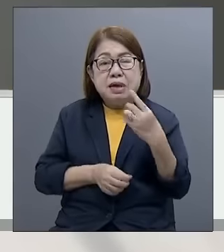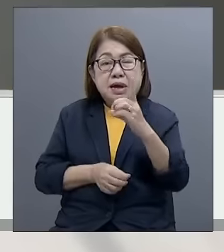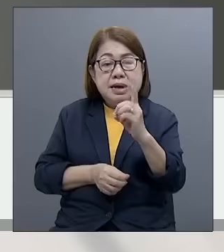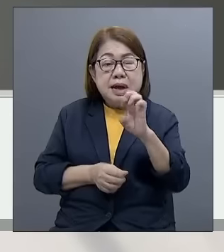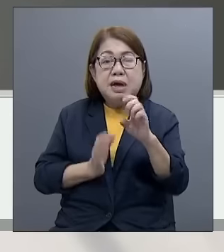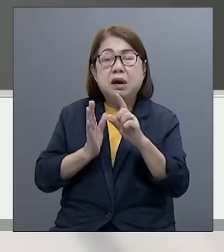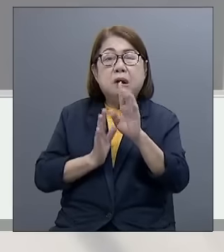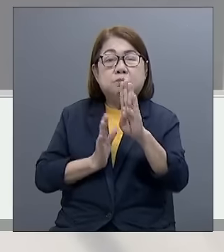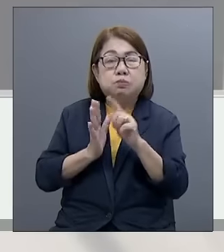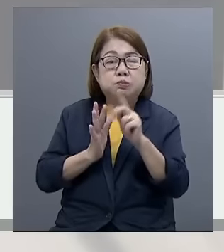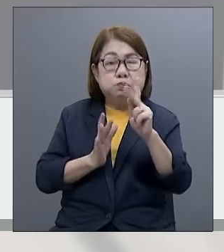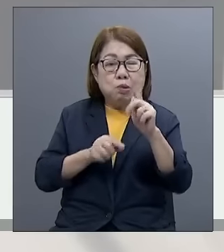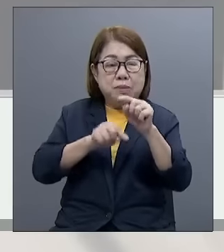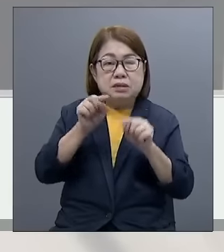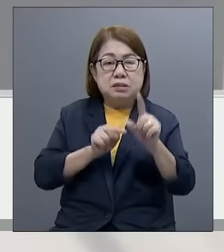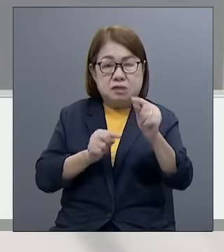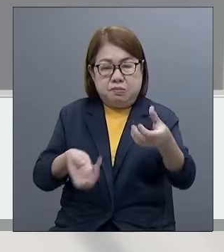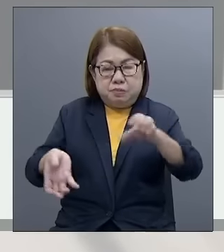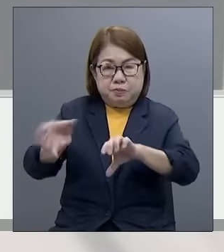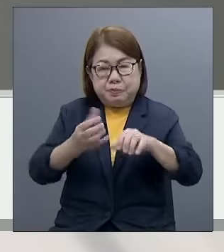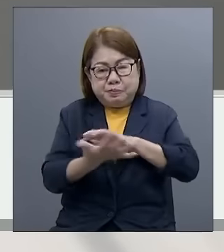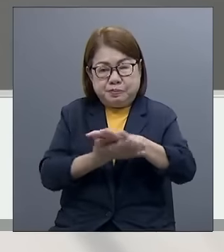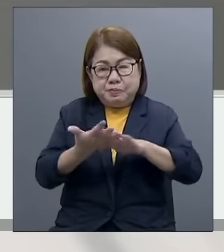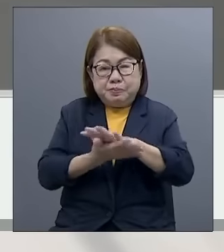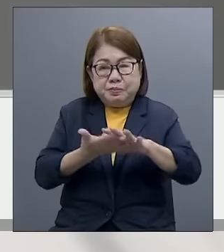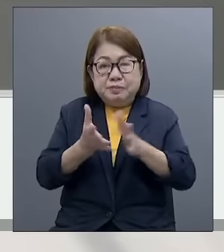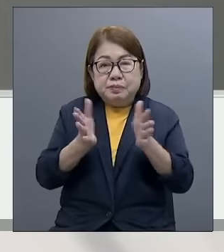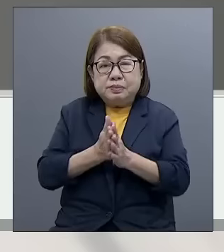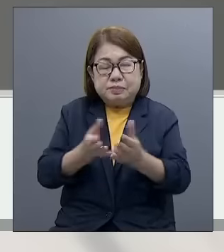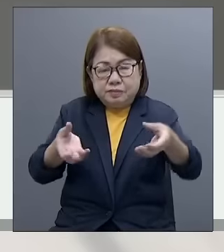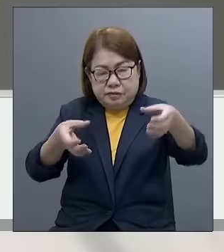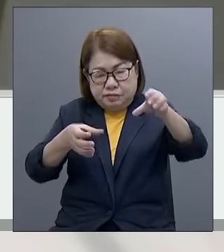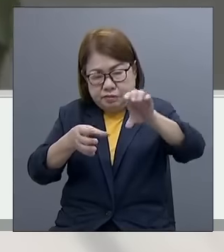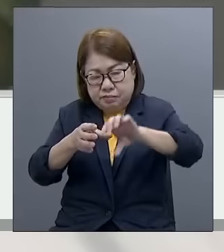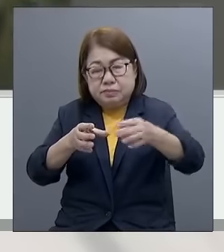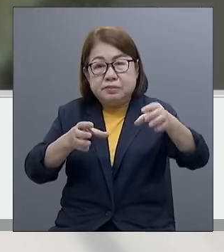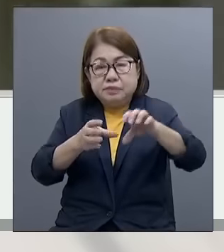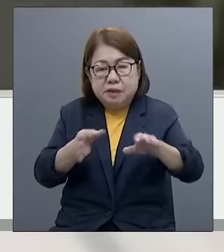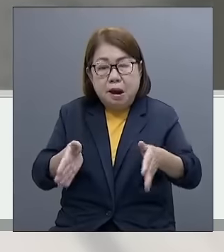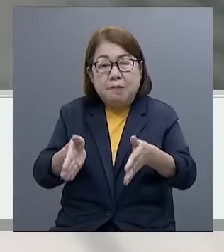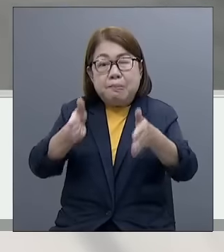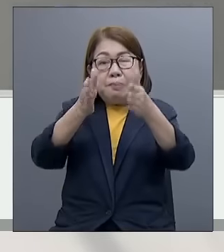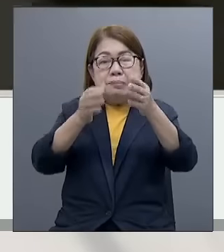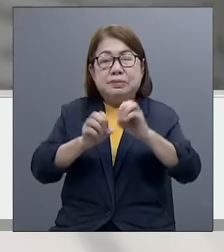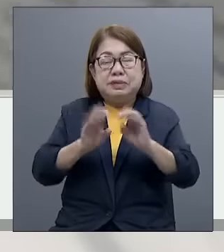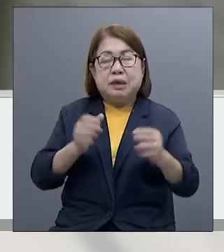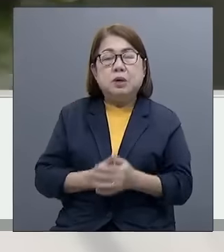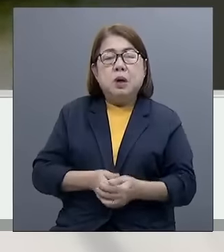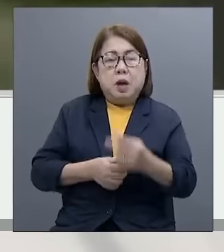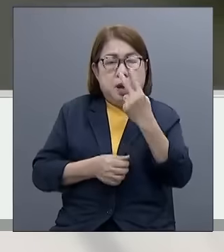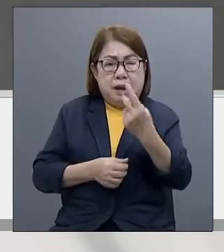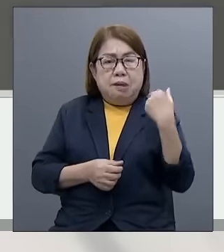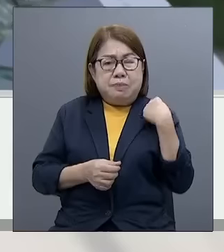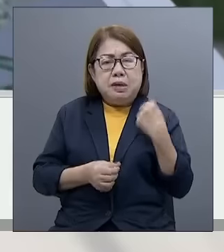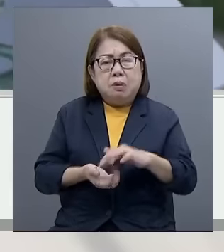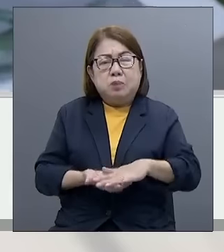ถูกผสมลงไปเพื่อให้ช่วยในการไหลของโลหะในขั้นตอนการหลอกค่ะมักจะพบได้ในประติมากรรมที่มีขนาด